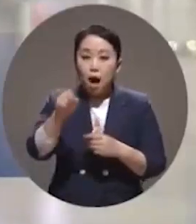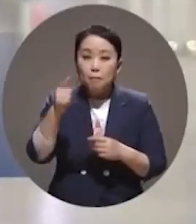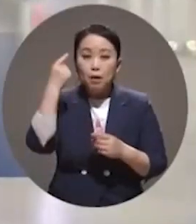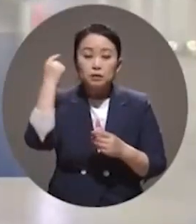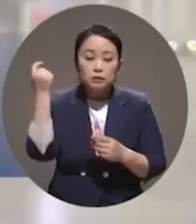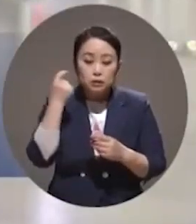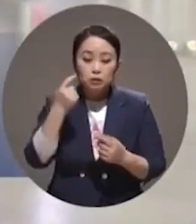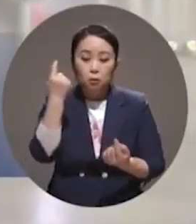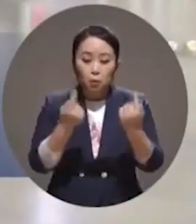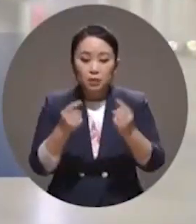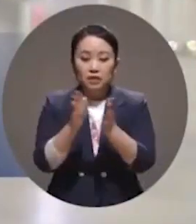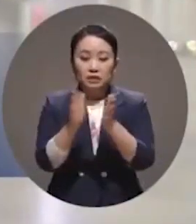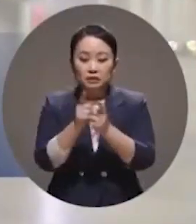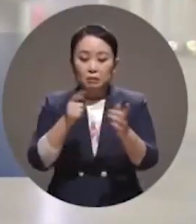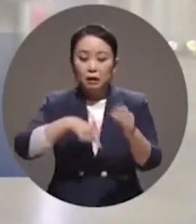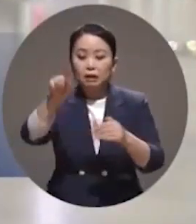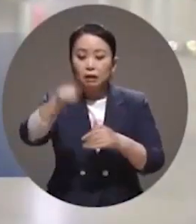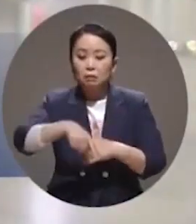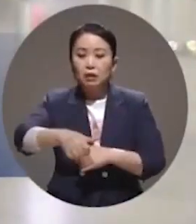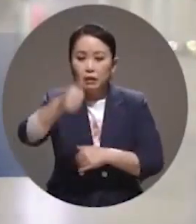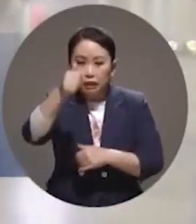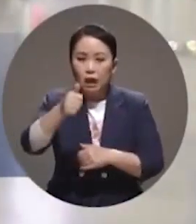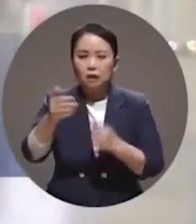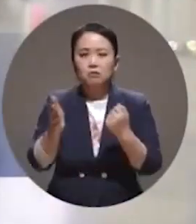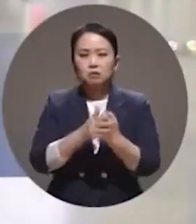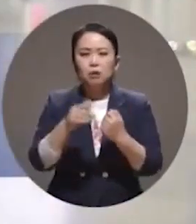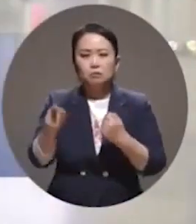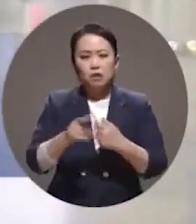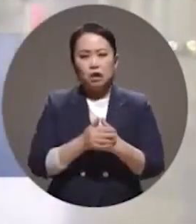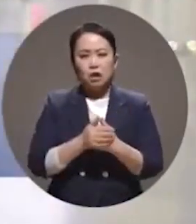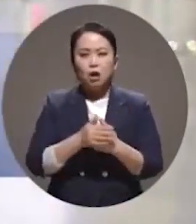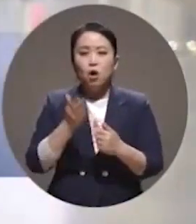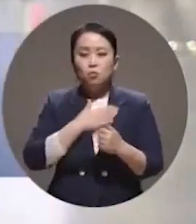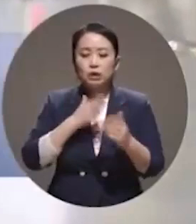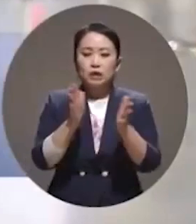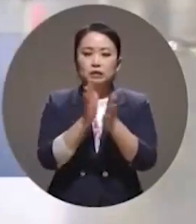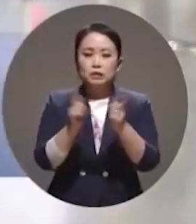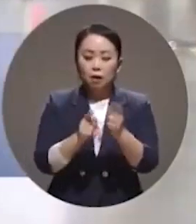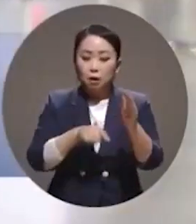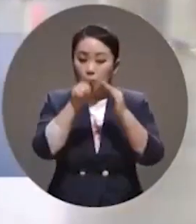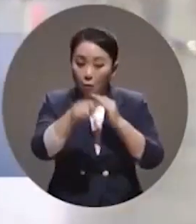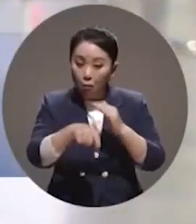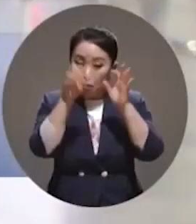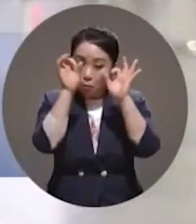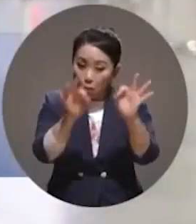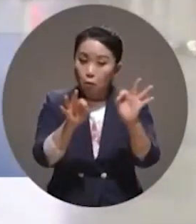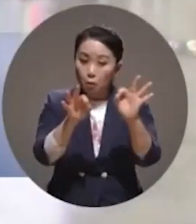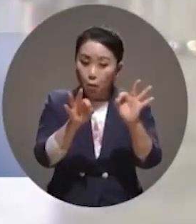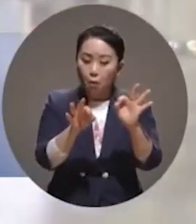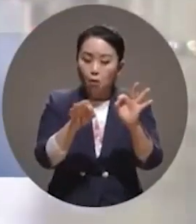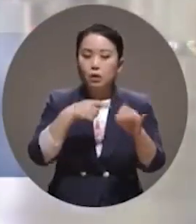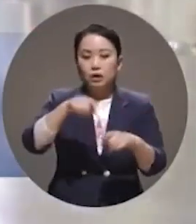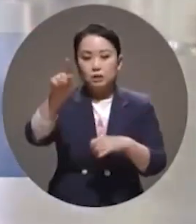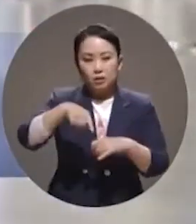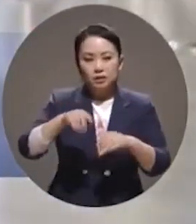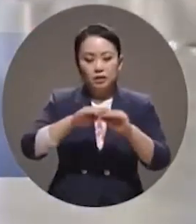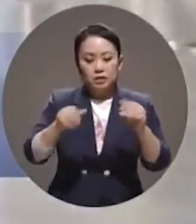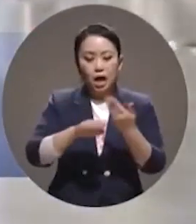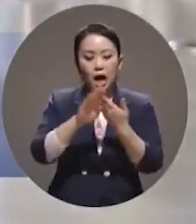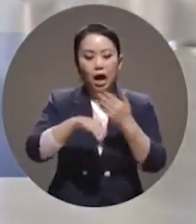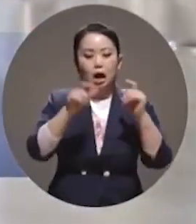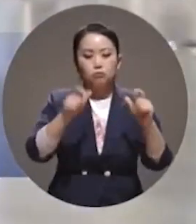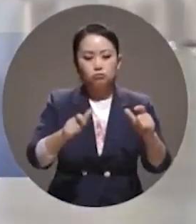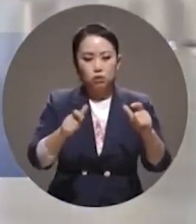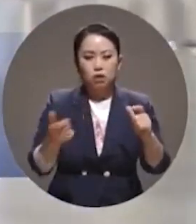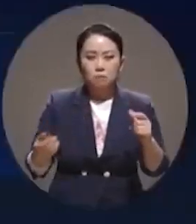와가지고 접목을 해야지 듣는 거 갖고는 안 될 것 같아서 저 직접 찾아가서 보고 와서 우리 사업구에다가